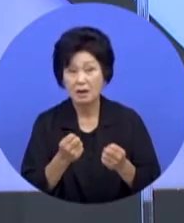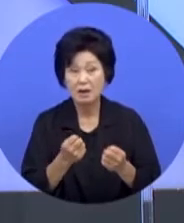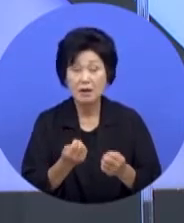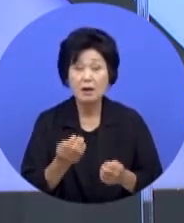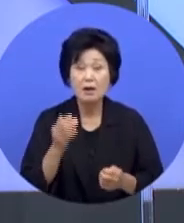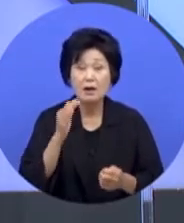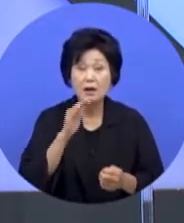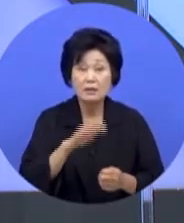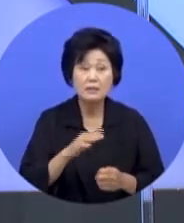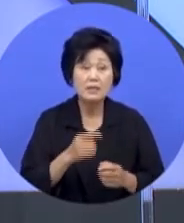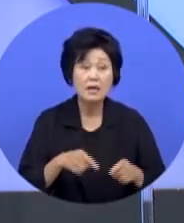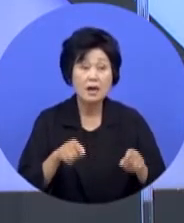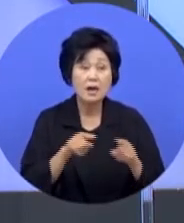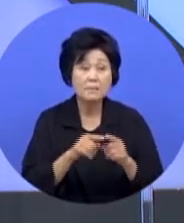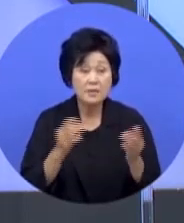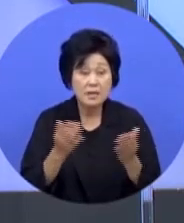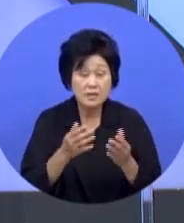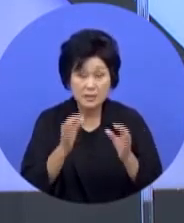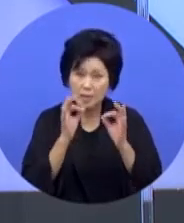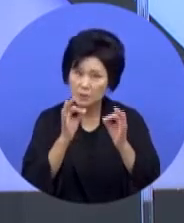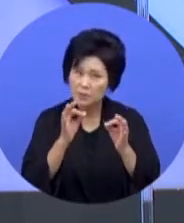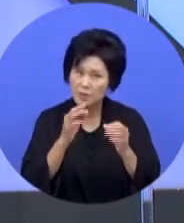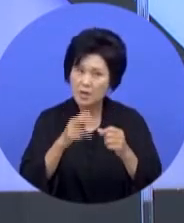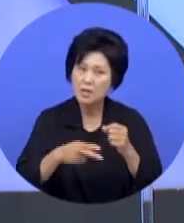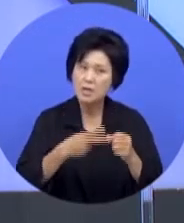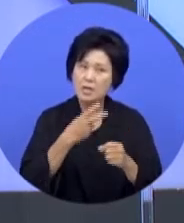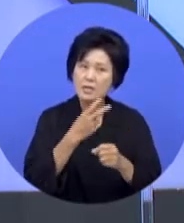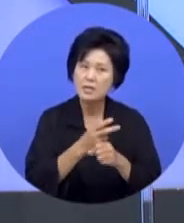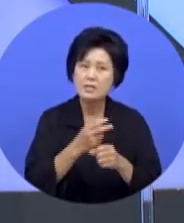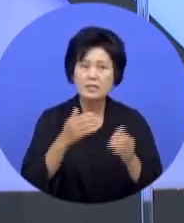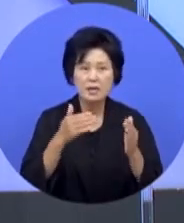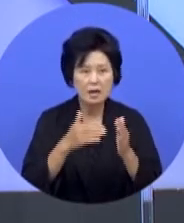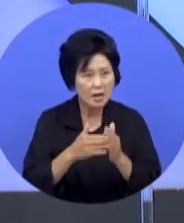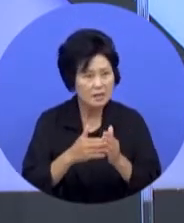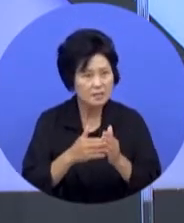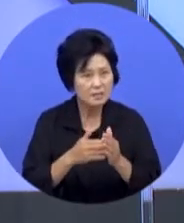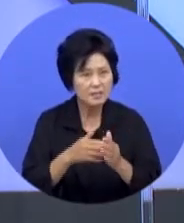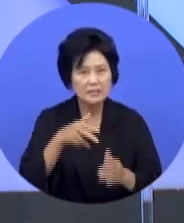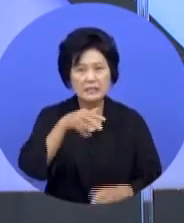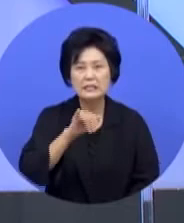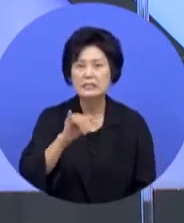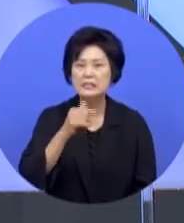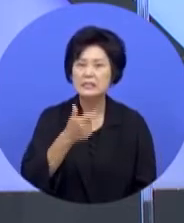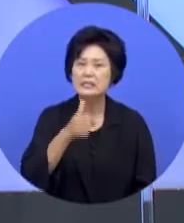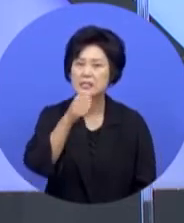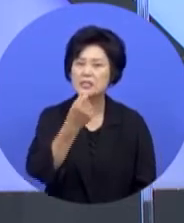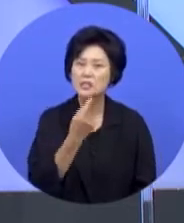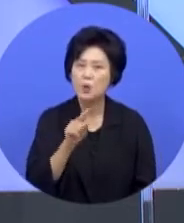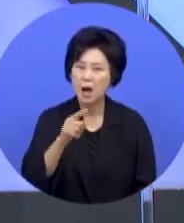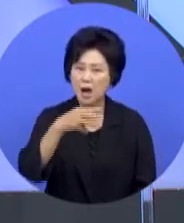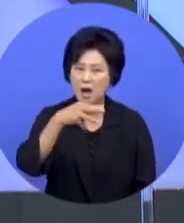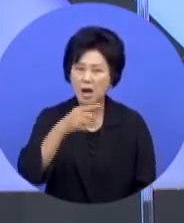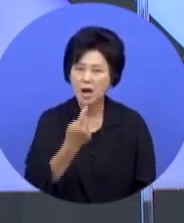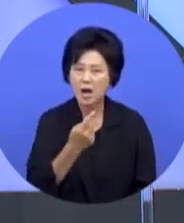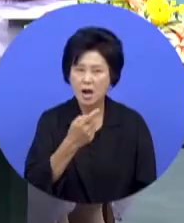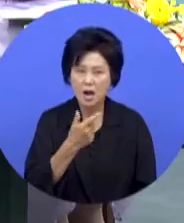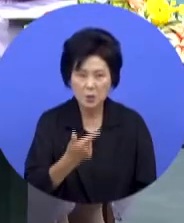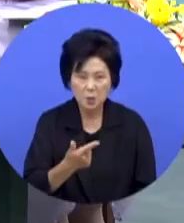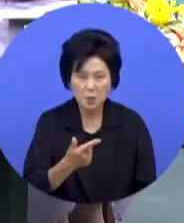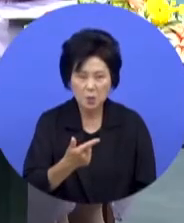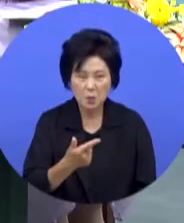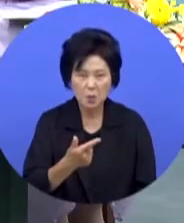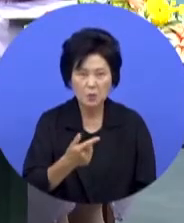예. 한 2년 정도까지 진화론적 사고에 깊이 찌들어 있어서 애들이